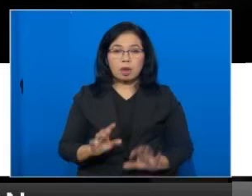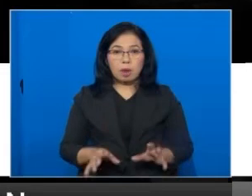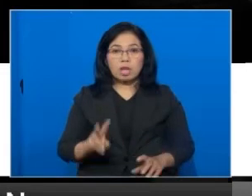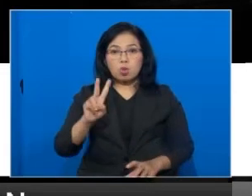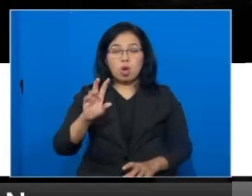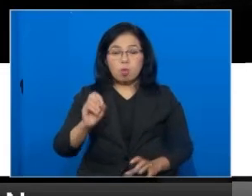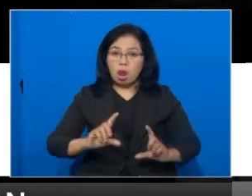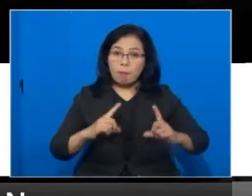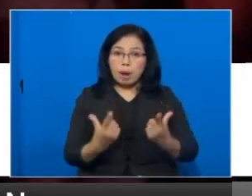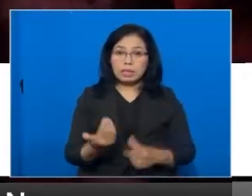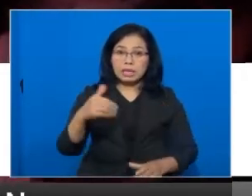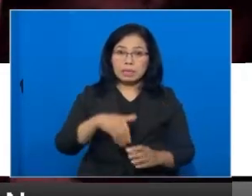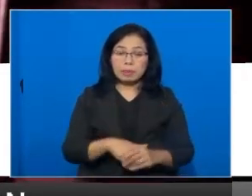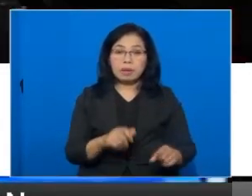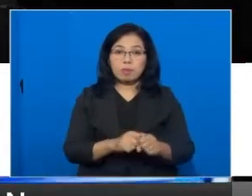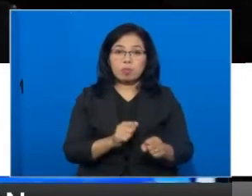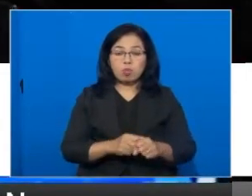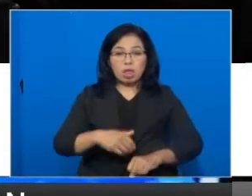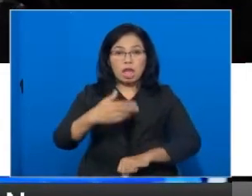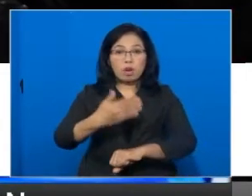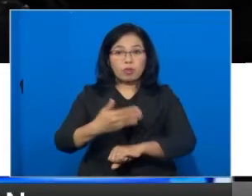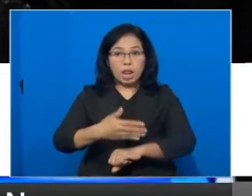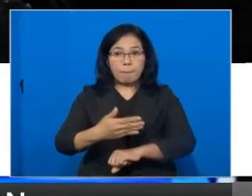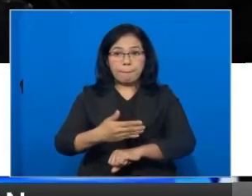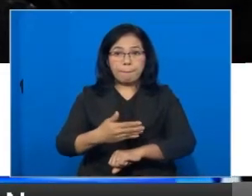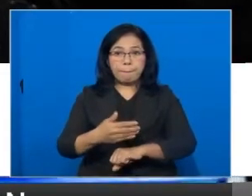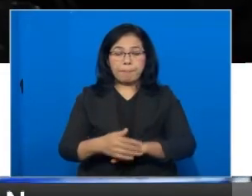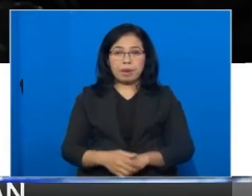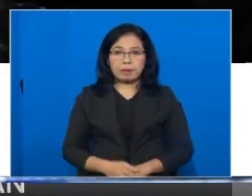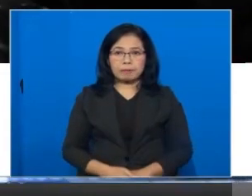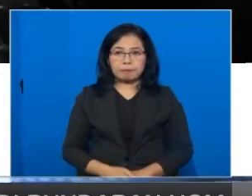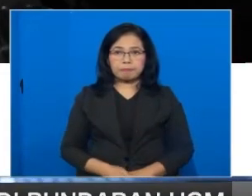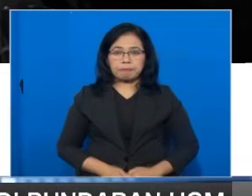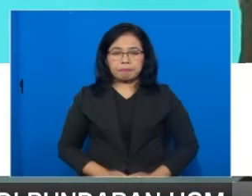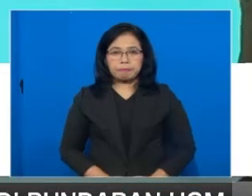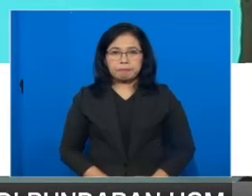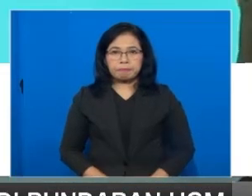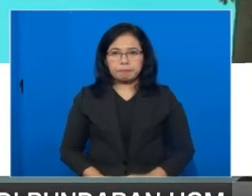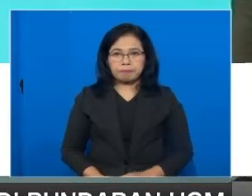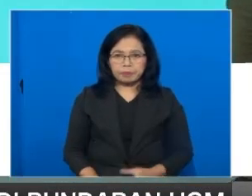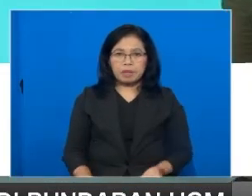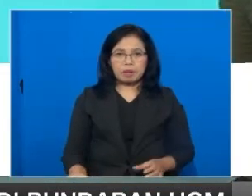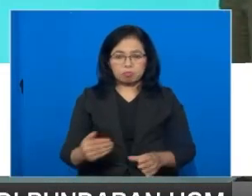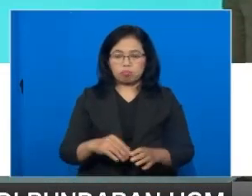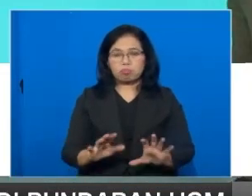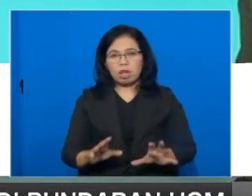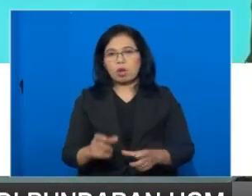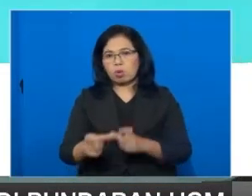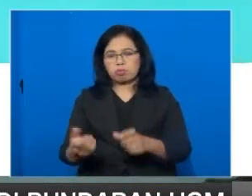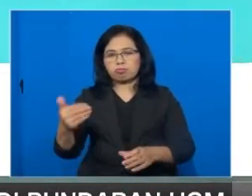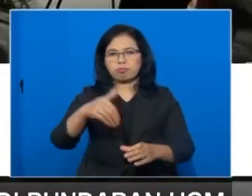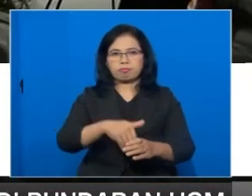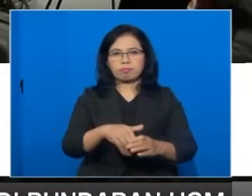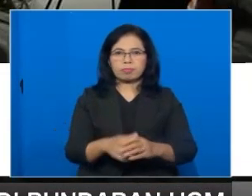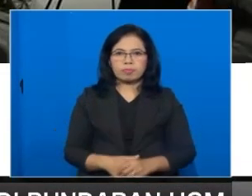lembaga yang terlibat dalam pembuatan film D diantaranya aliansi jurnalis independen greenpace Indonesia Indonesia